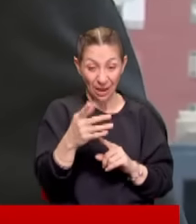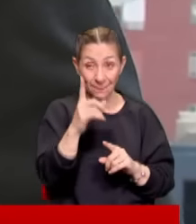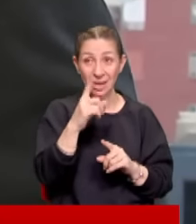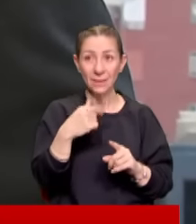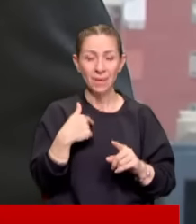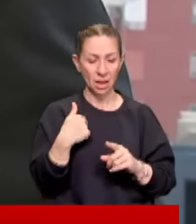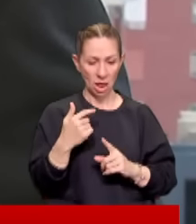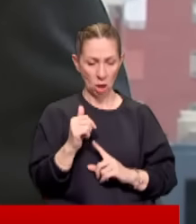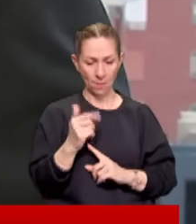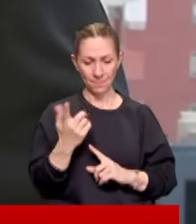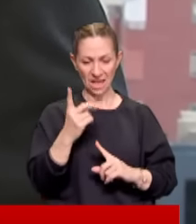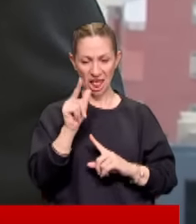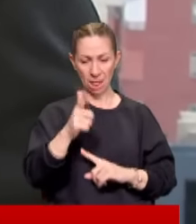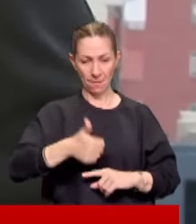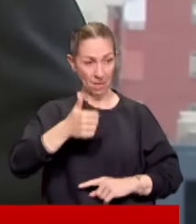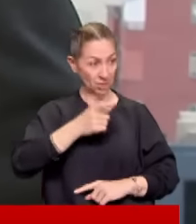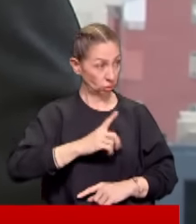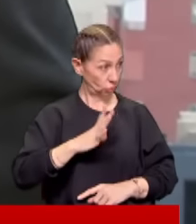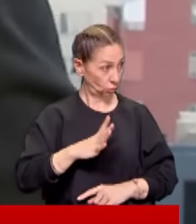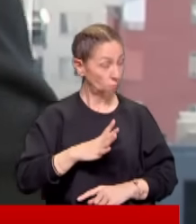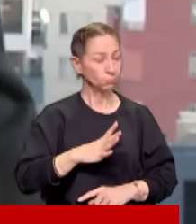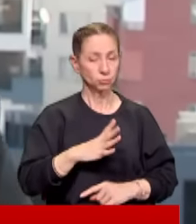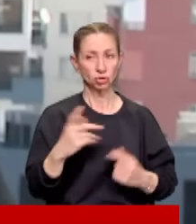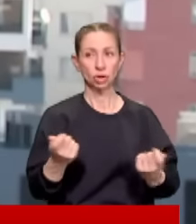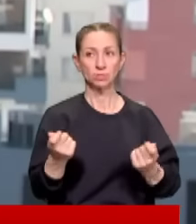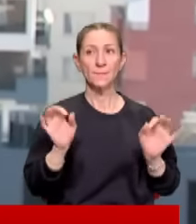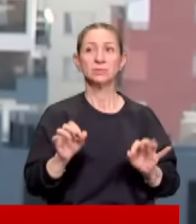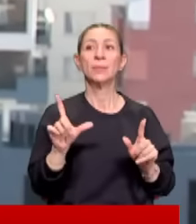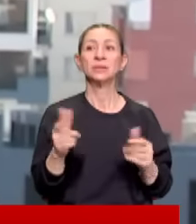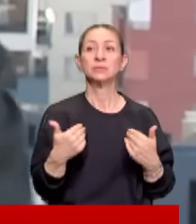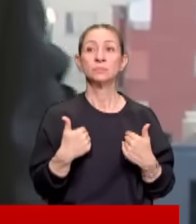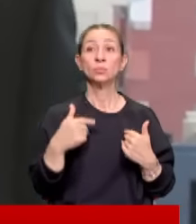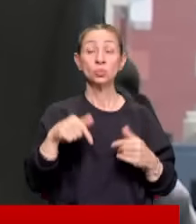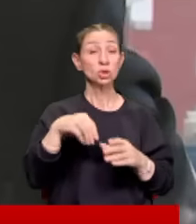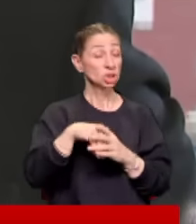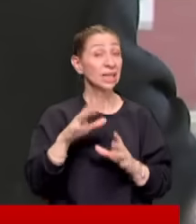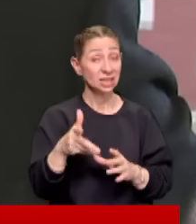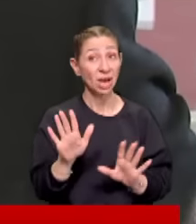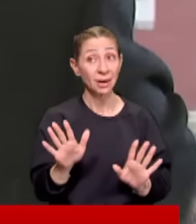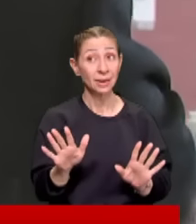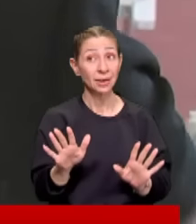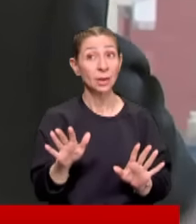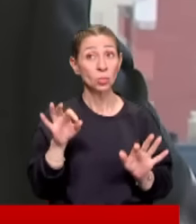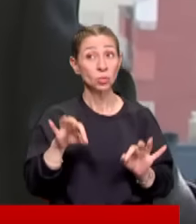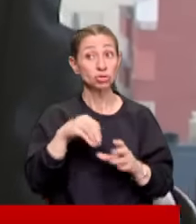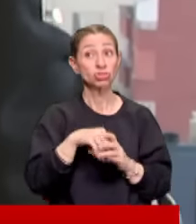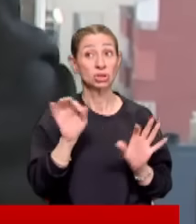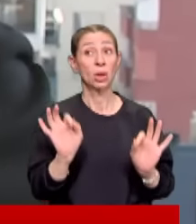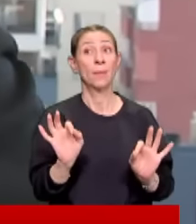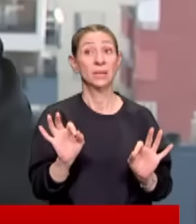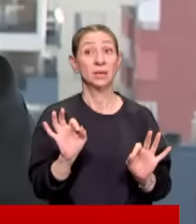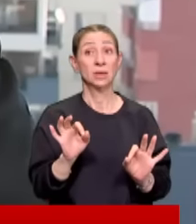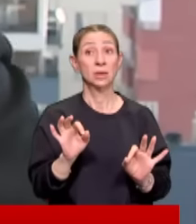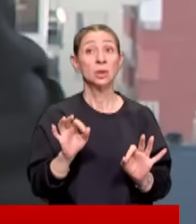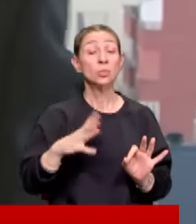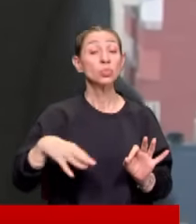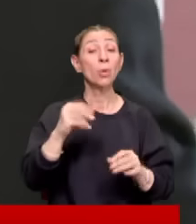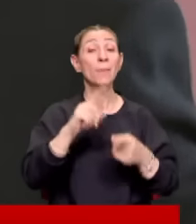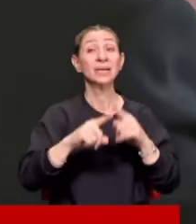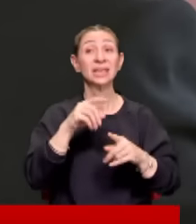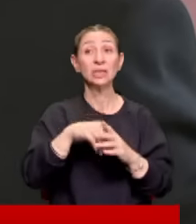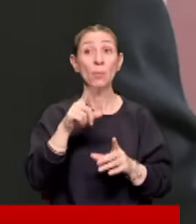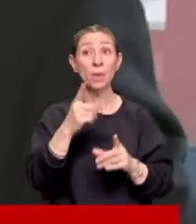bir ilde ya da ilçede belediye başkanı adayı olmak istiyorsam çalışmaya başlamam lazım. Bugün için de geçerli. Bugün için de geçerli tüm partiler açısından.